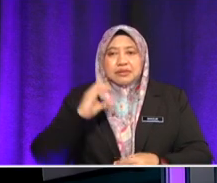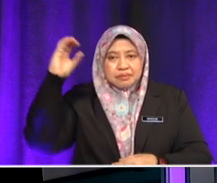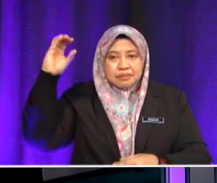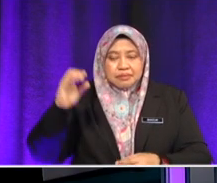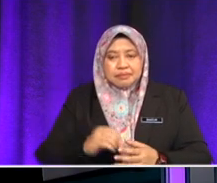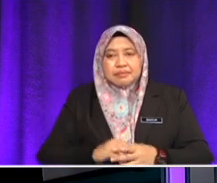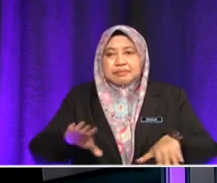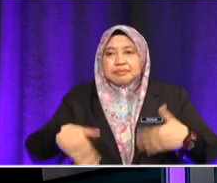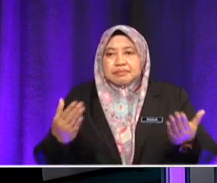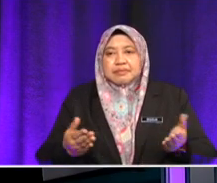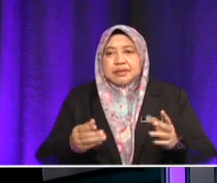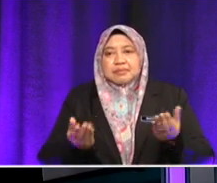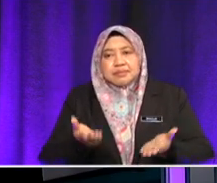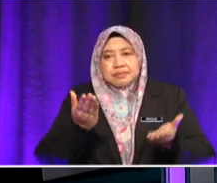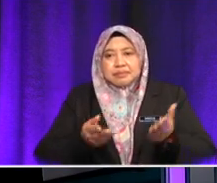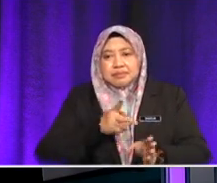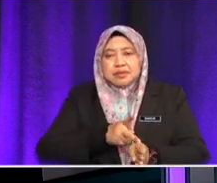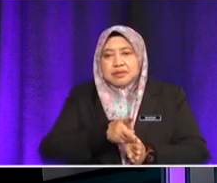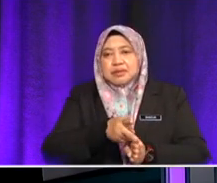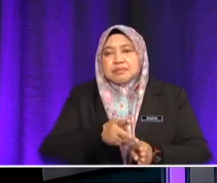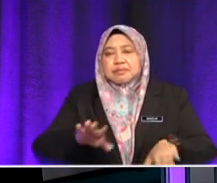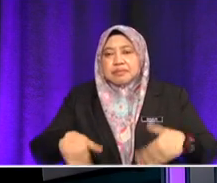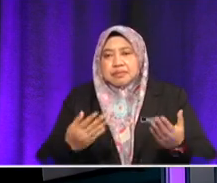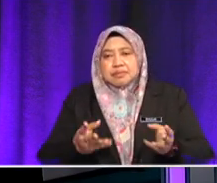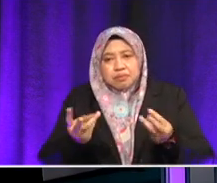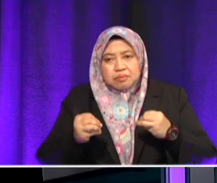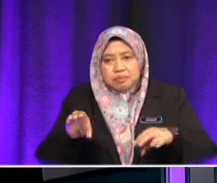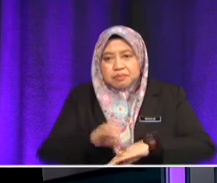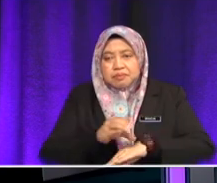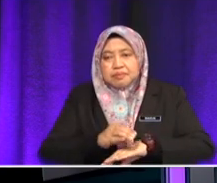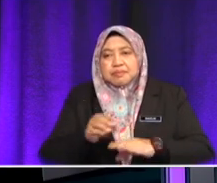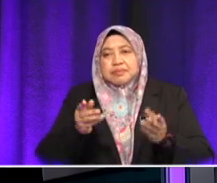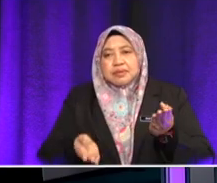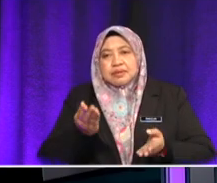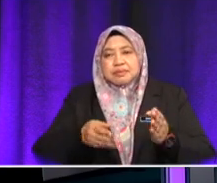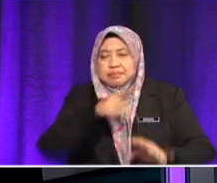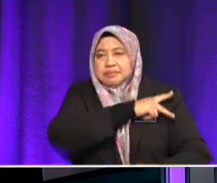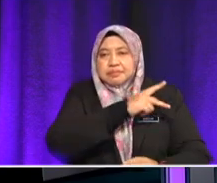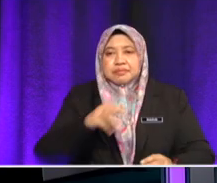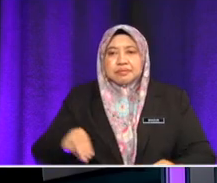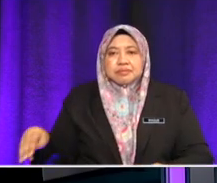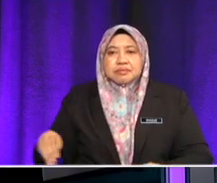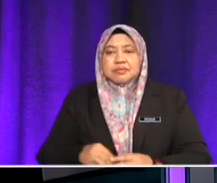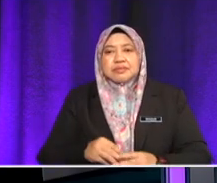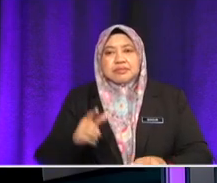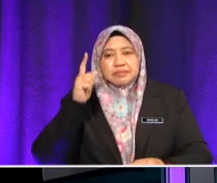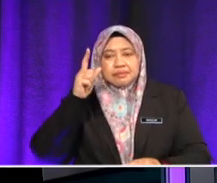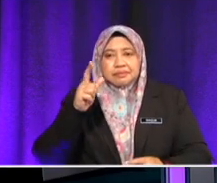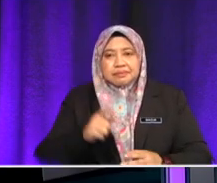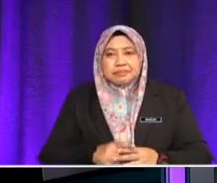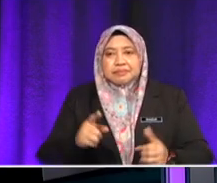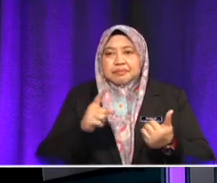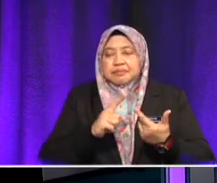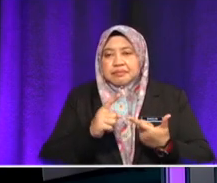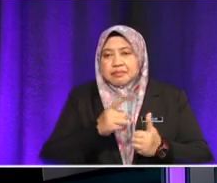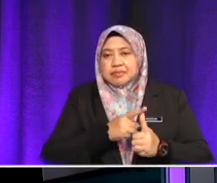profesional ataupun membuat pertimbangan kepada tahap penguasaan murid jadi kita tidak lihat baik di sini saya bacakan yang pertama